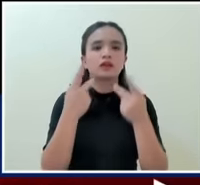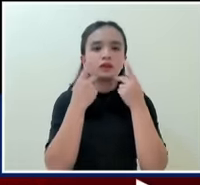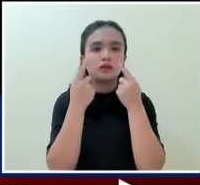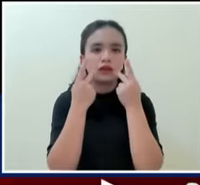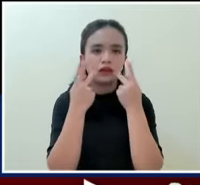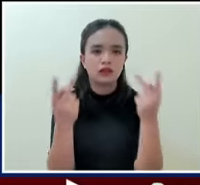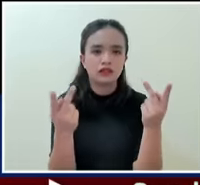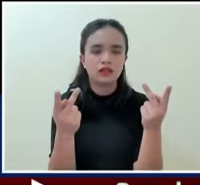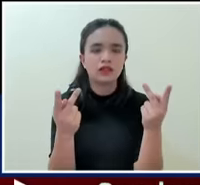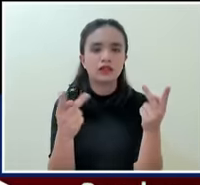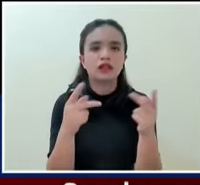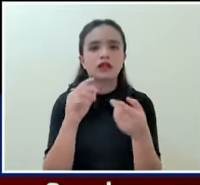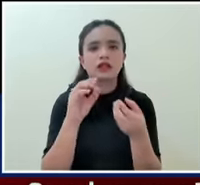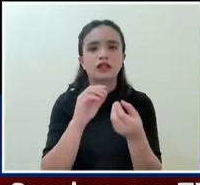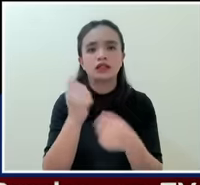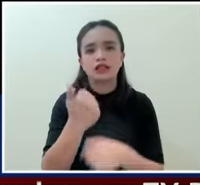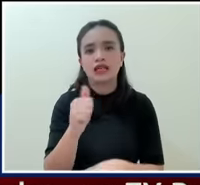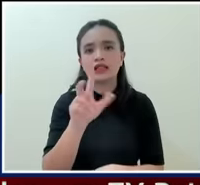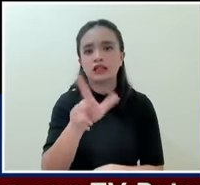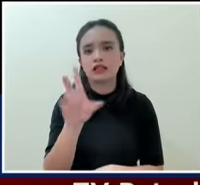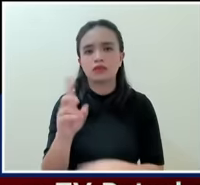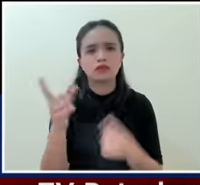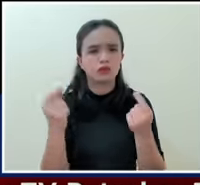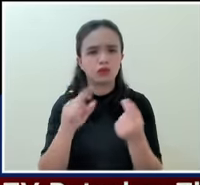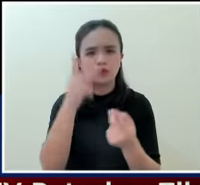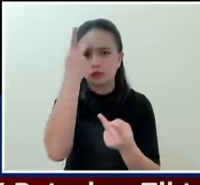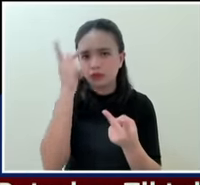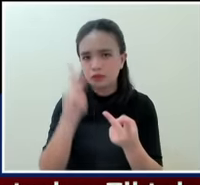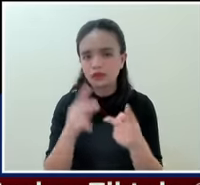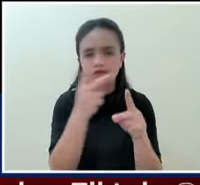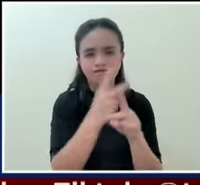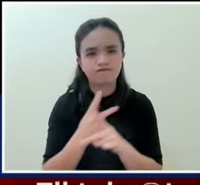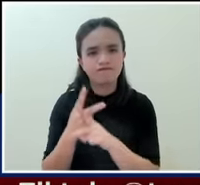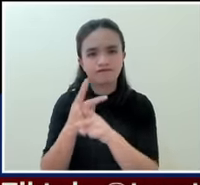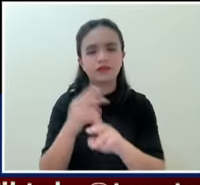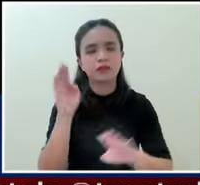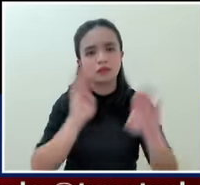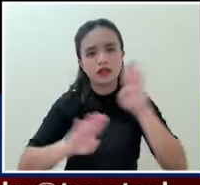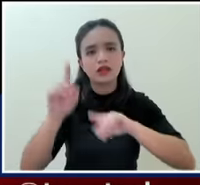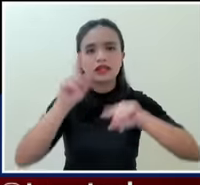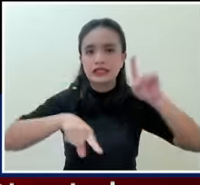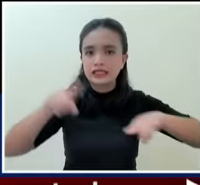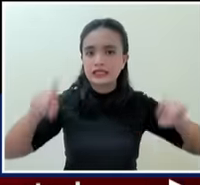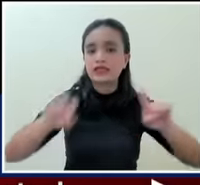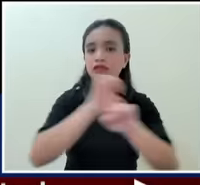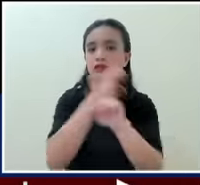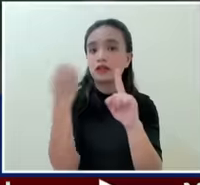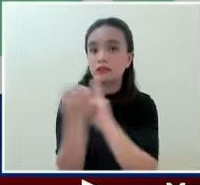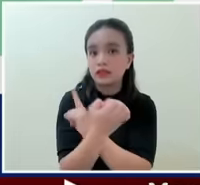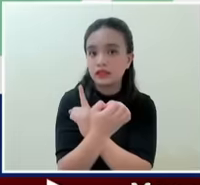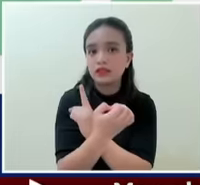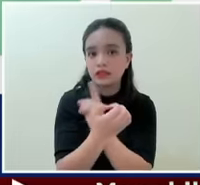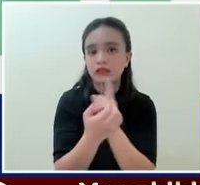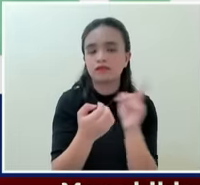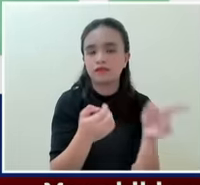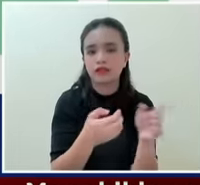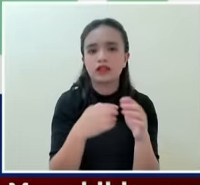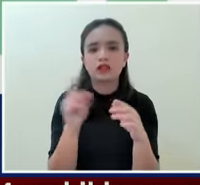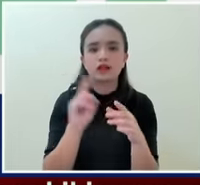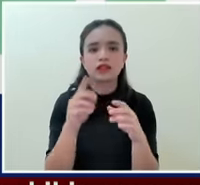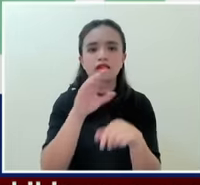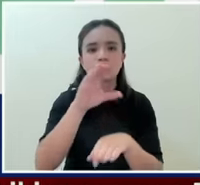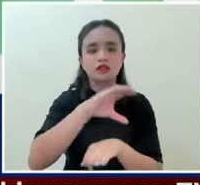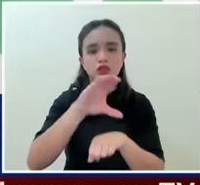ng proklamasyon na pangalagaan at protektahan ang biodiversity at environmental integrity ng Chocolate Hills. Paliwanag